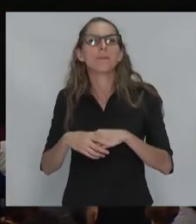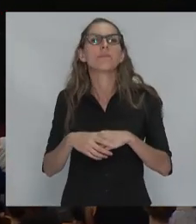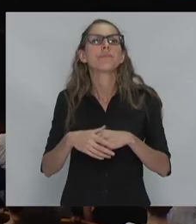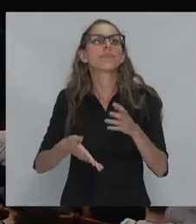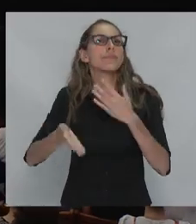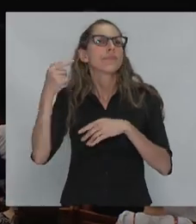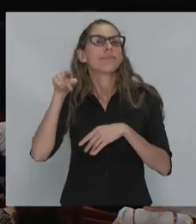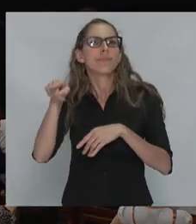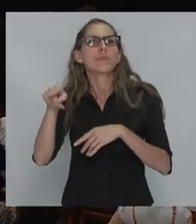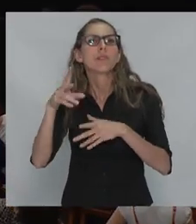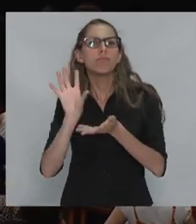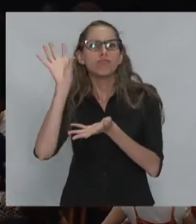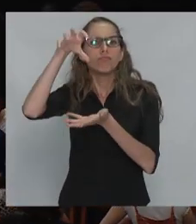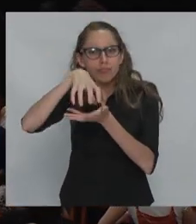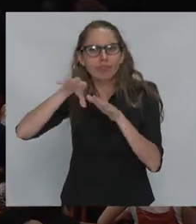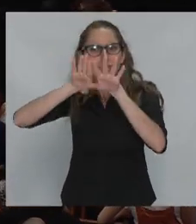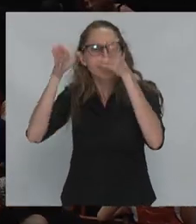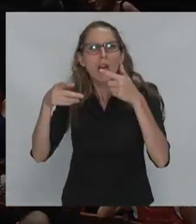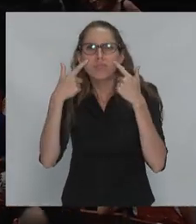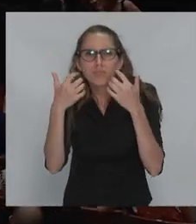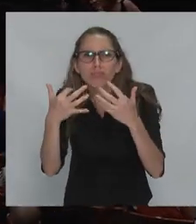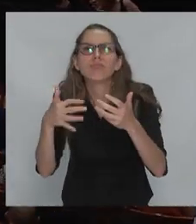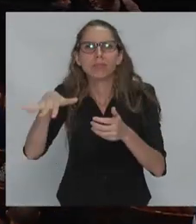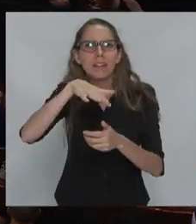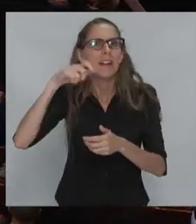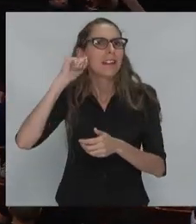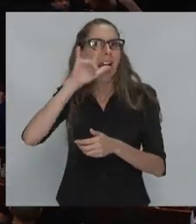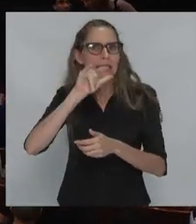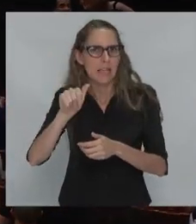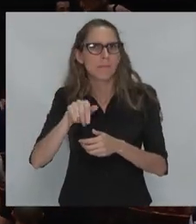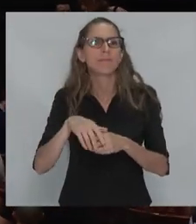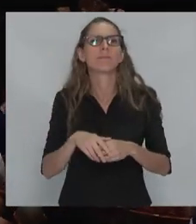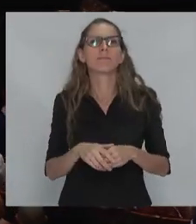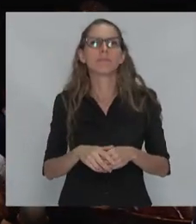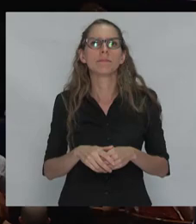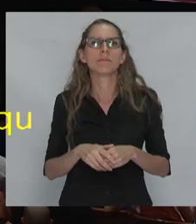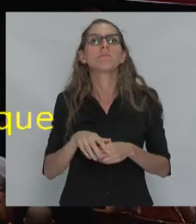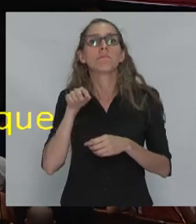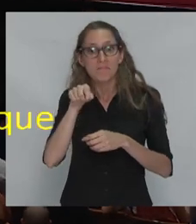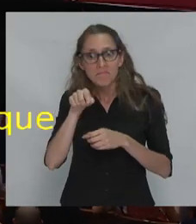recherche. Et il avait 40 personnes qui travaillait avec lui.